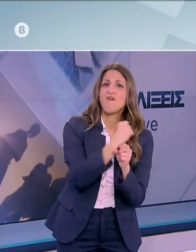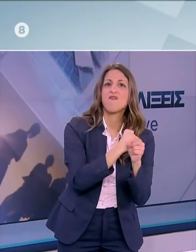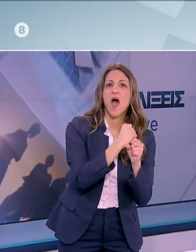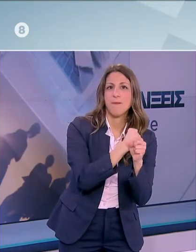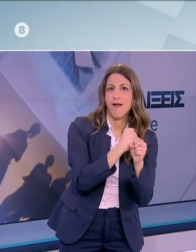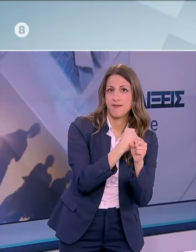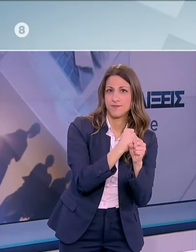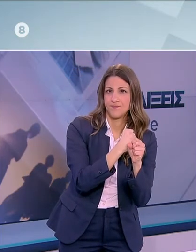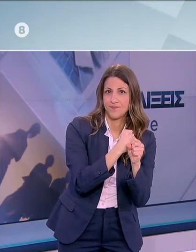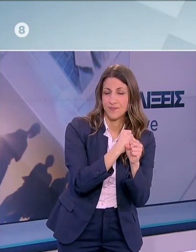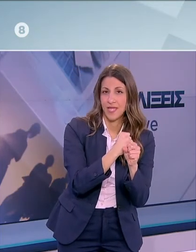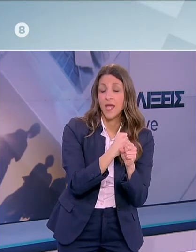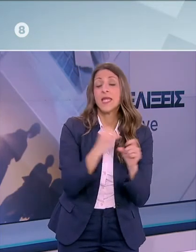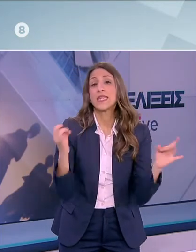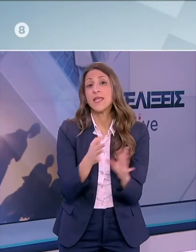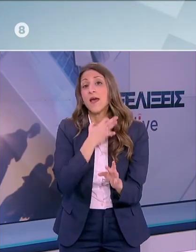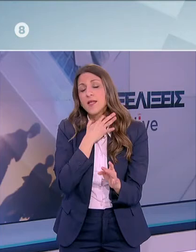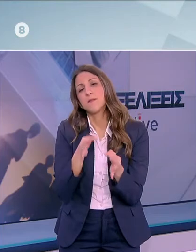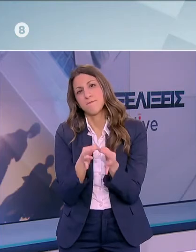τα μέτρα όταν αυτά απαιτούνται.